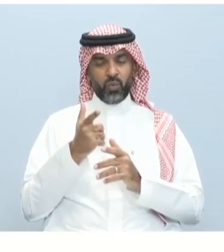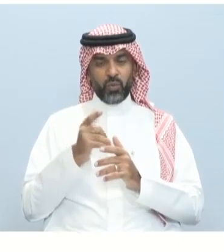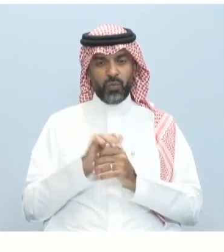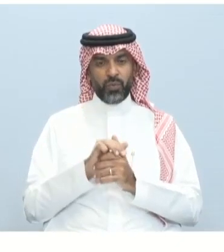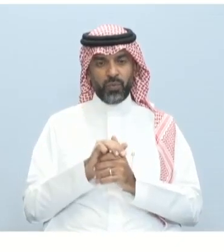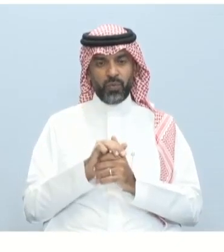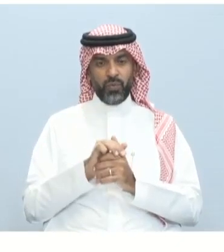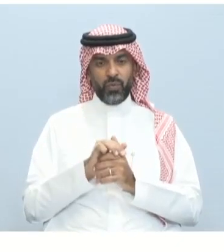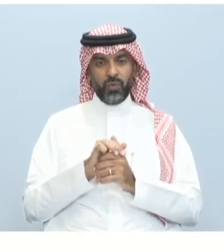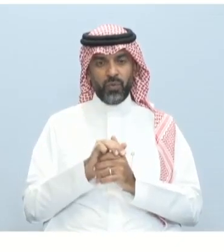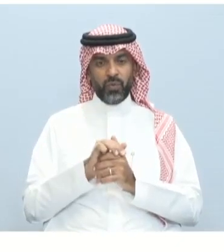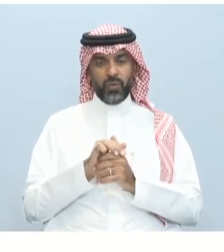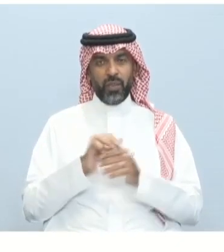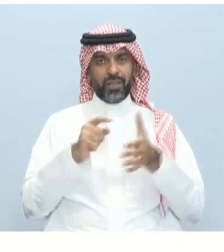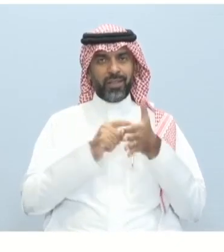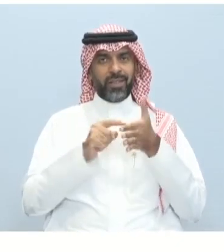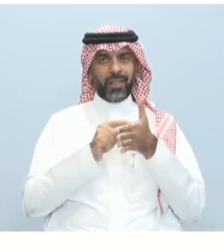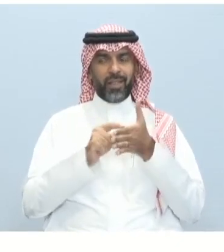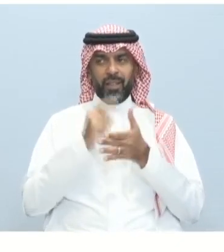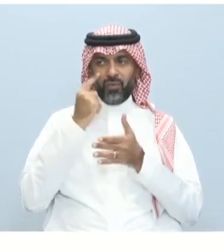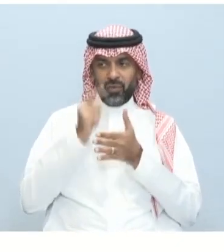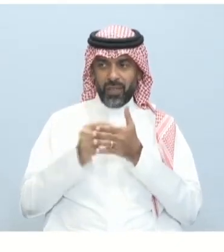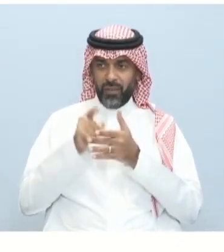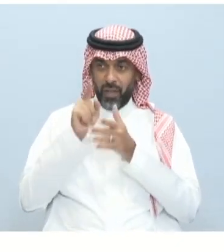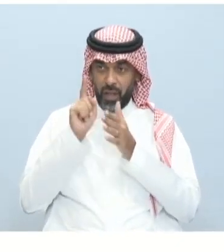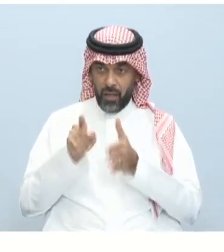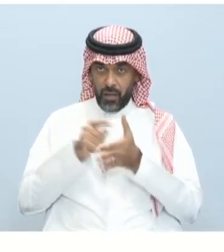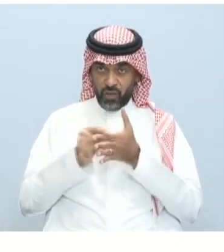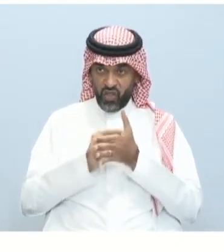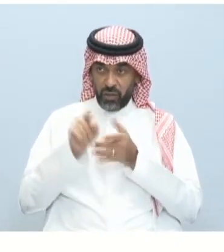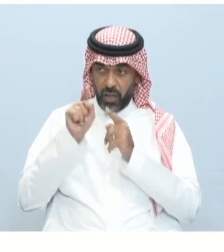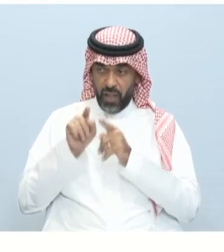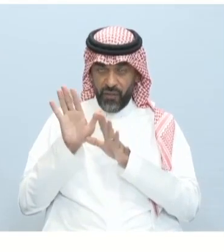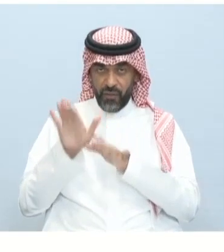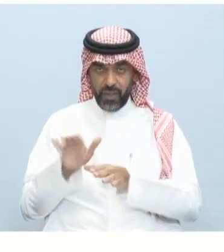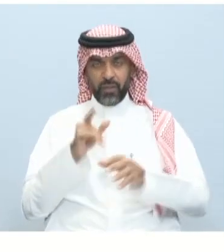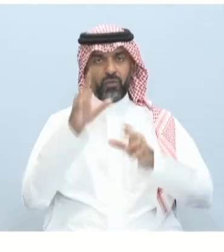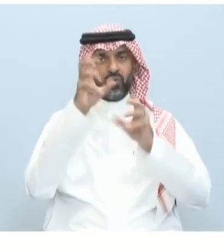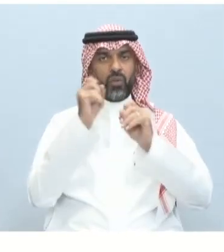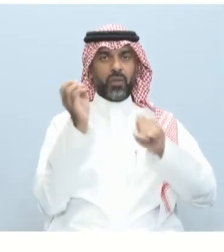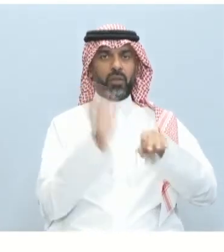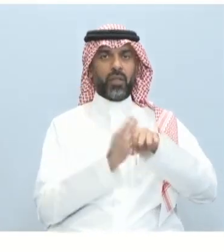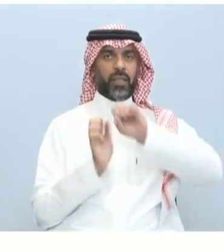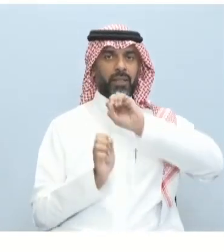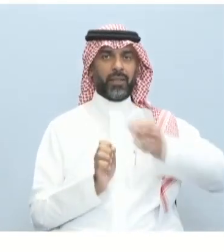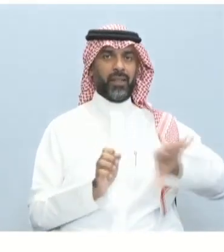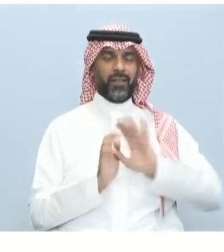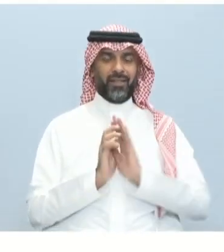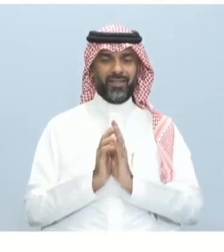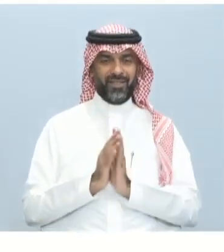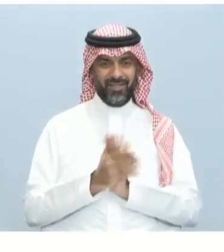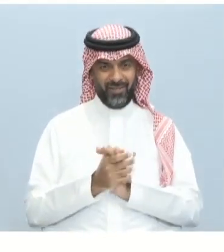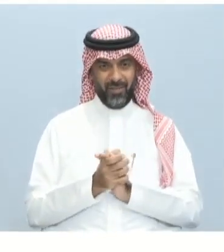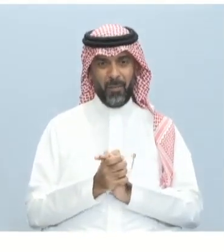التسمية السيارات ولبنة التعرف على الصور ليقوم بمقارنة لبنة التعرف على الصور بلبنة